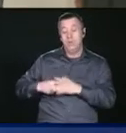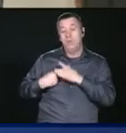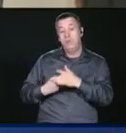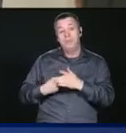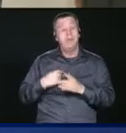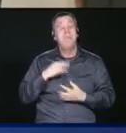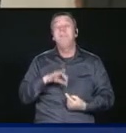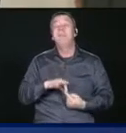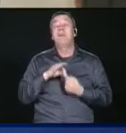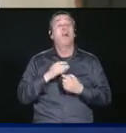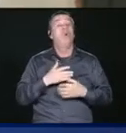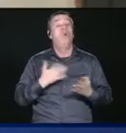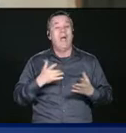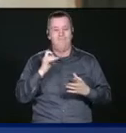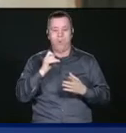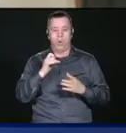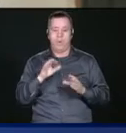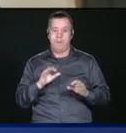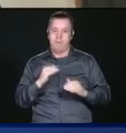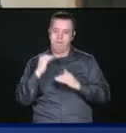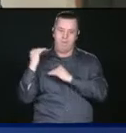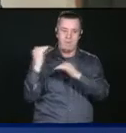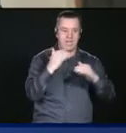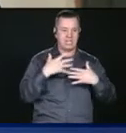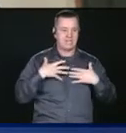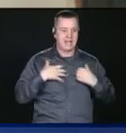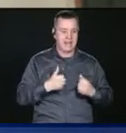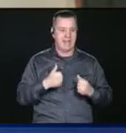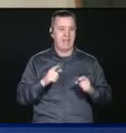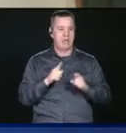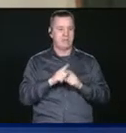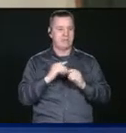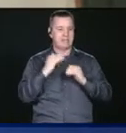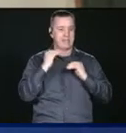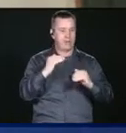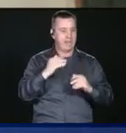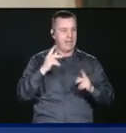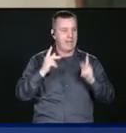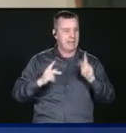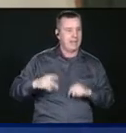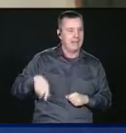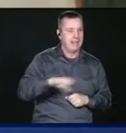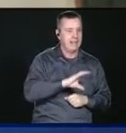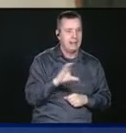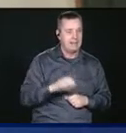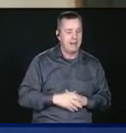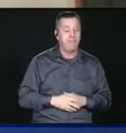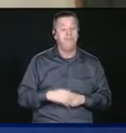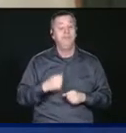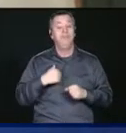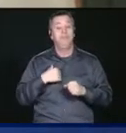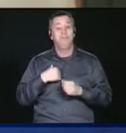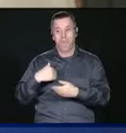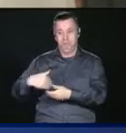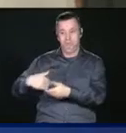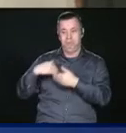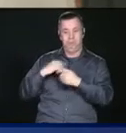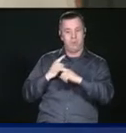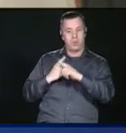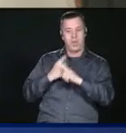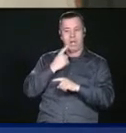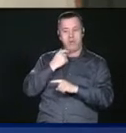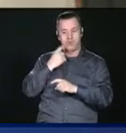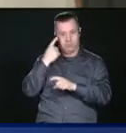toujours été de protéger la santé et la sécurité des Canadiens. Et nous avons pu compter sur la Croix-Rouge canadienne pour faire